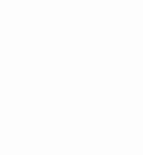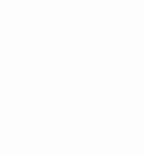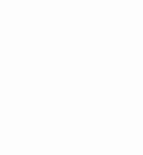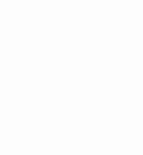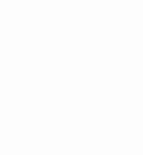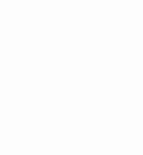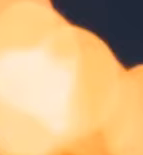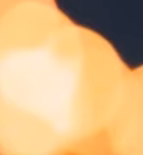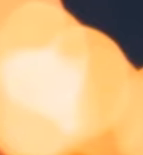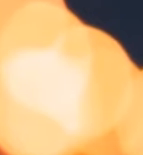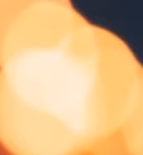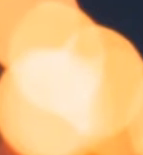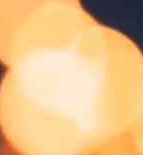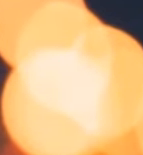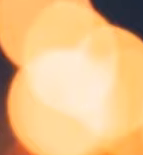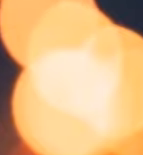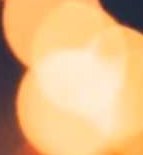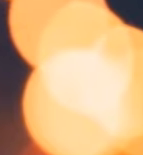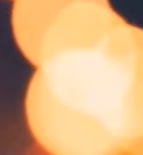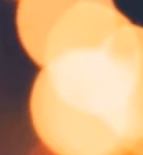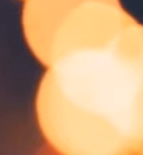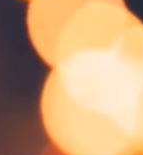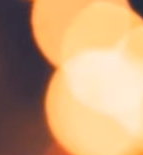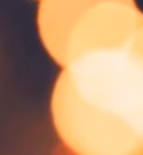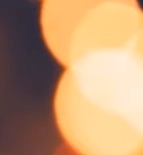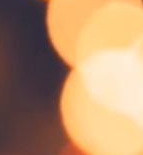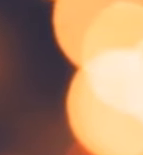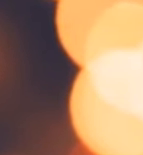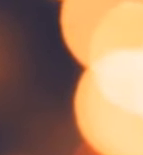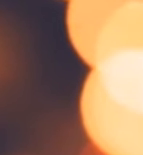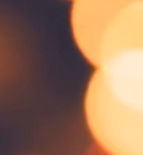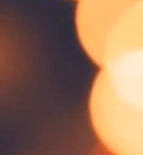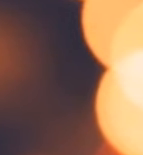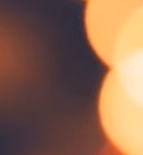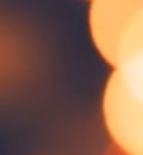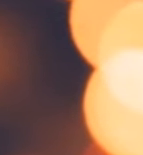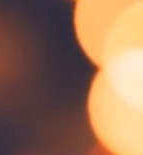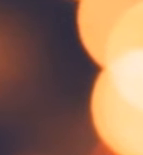trade. Pay your TV license and enhance the industry.